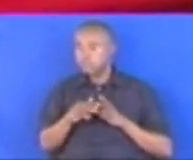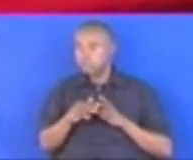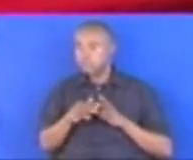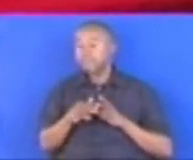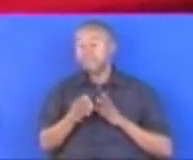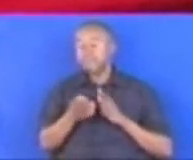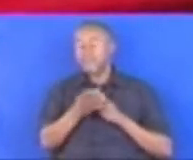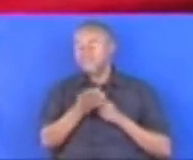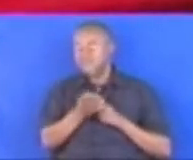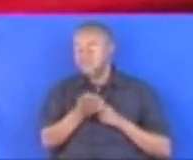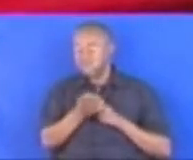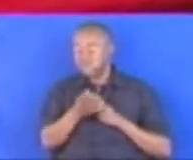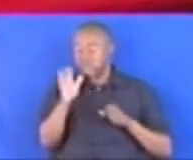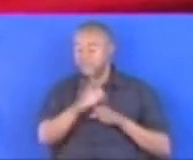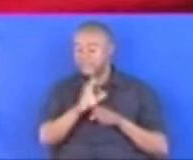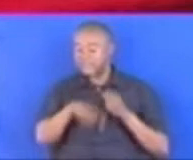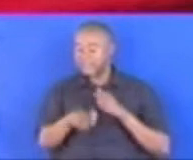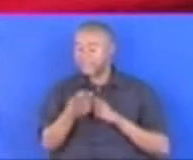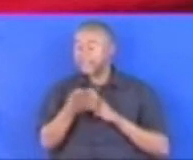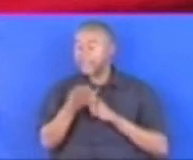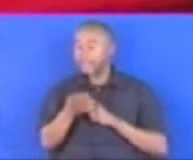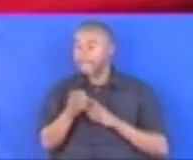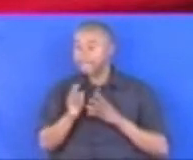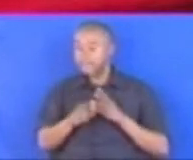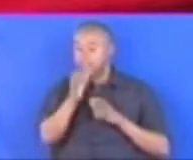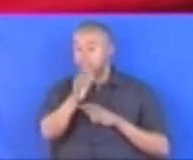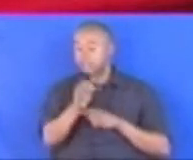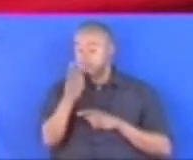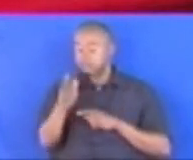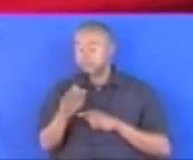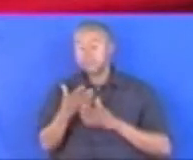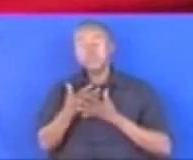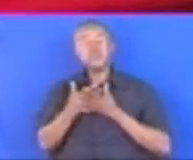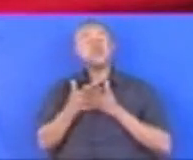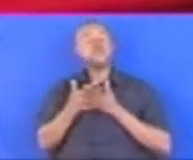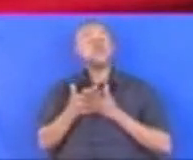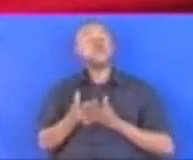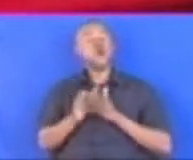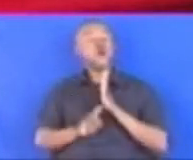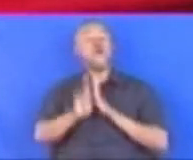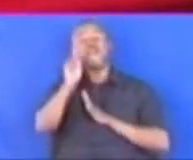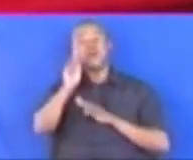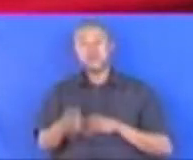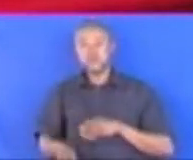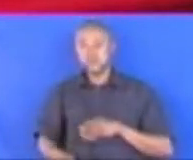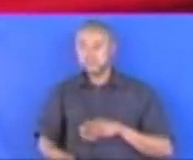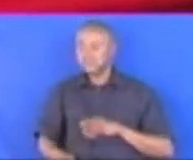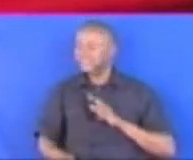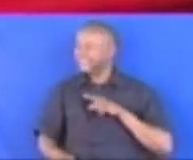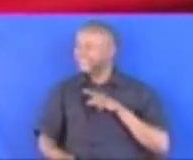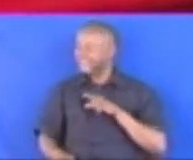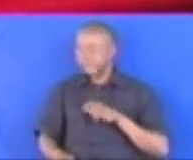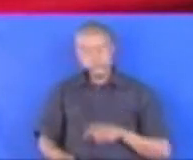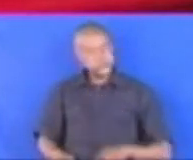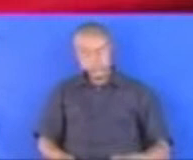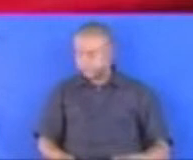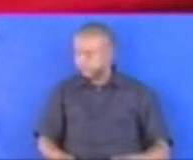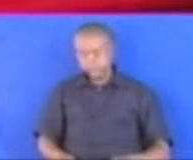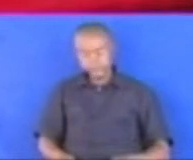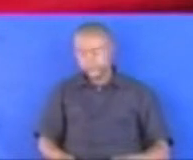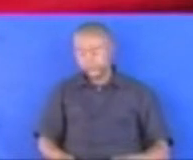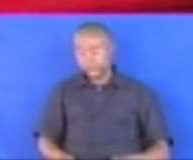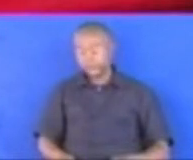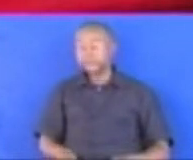kwenye damu, na 34% wana uzito uliozidi. Hili ni ongezeko kubwa